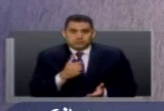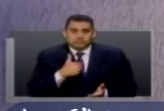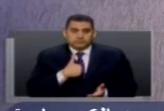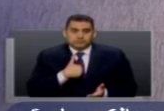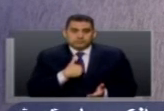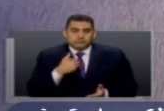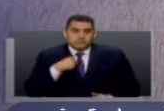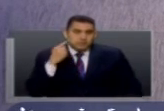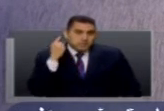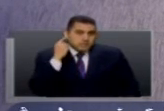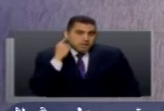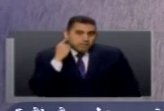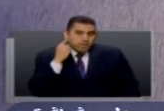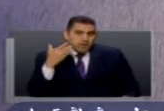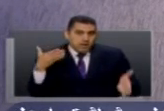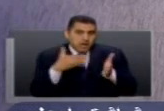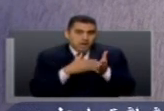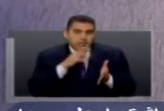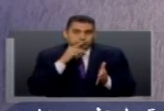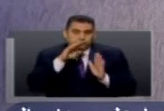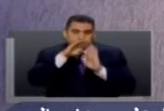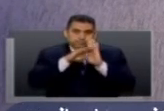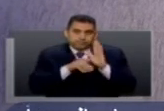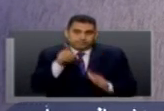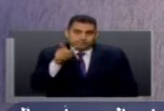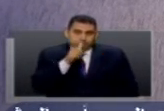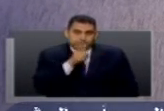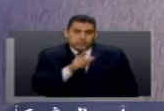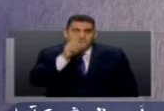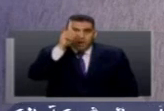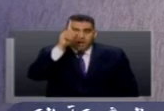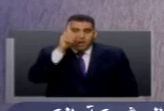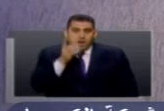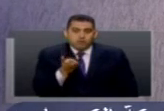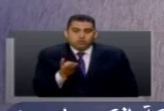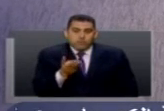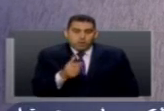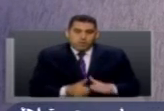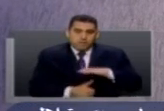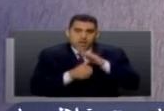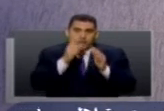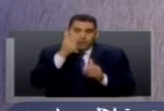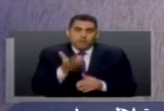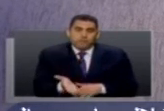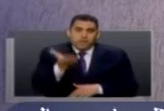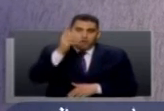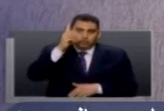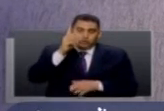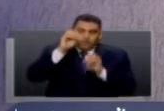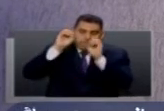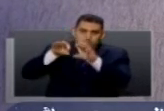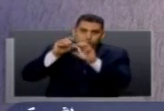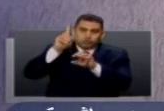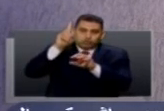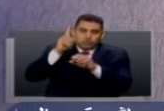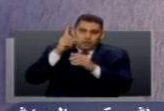استمعت الى اخر هذا التقرير هو ان الله تعالى سيكرم اخي احمد بان يدله